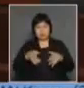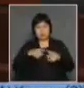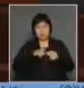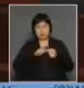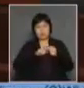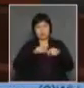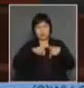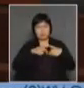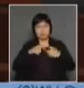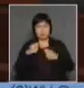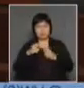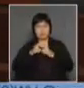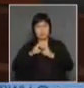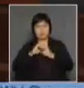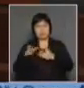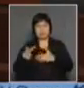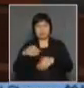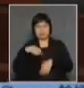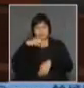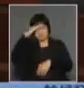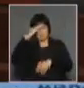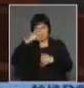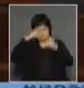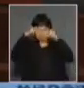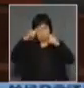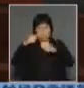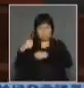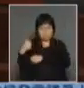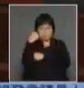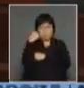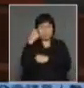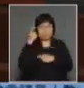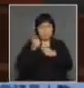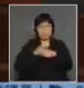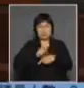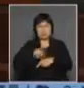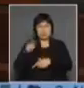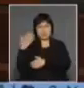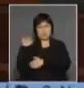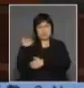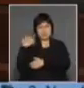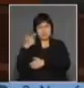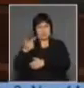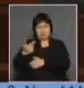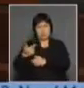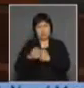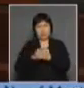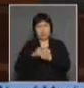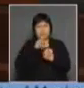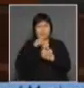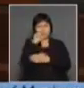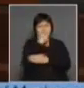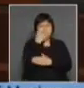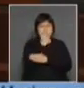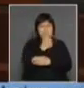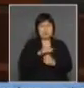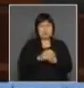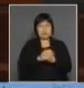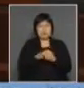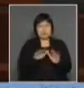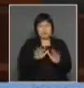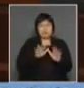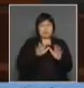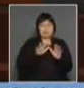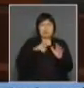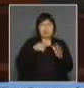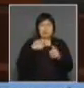警方使用武力強度確實較以往高。一些示威者後撤時仍要挨胡椒